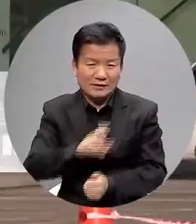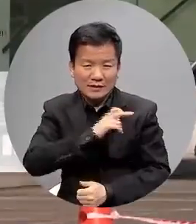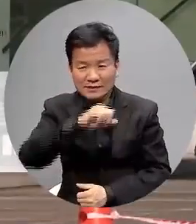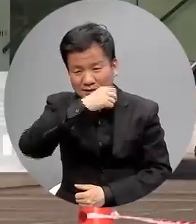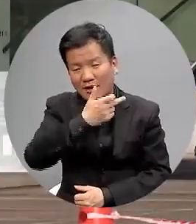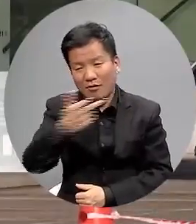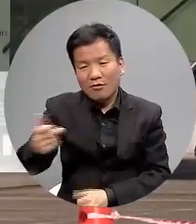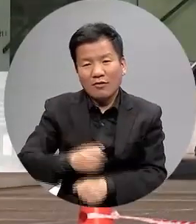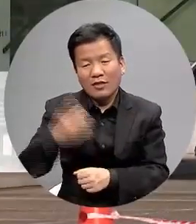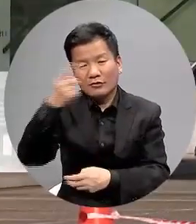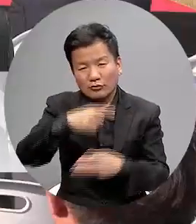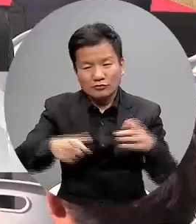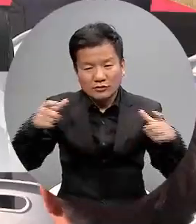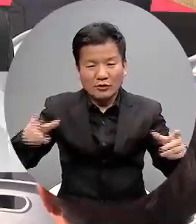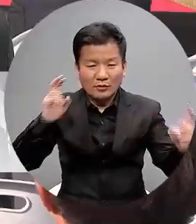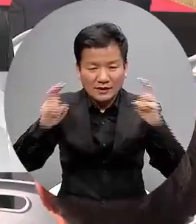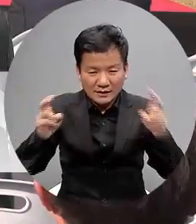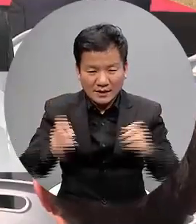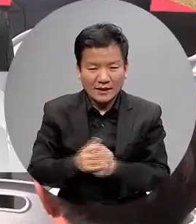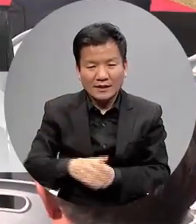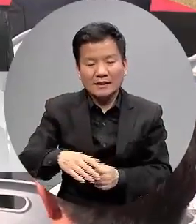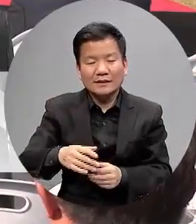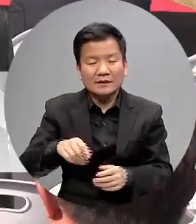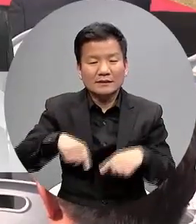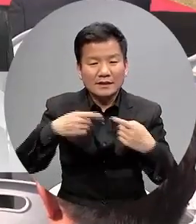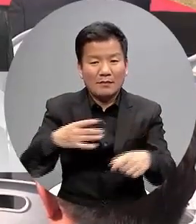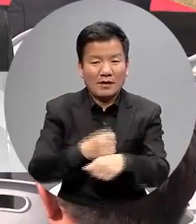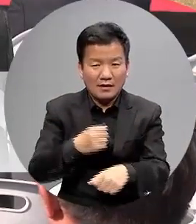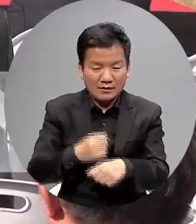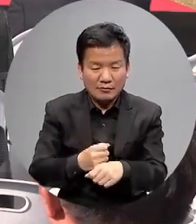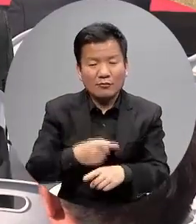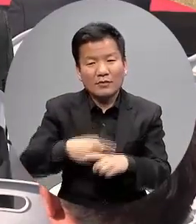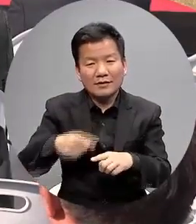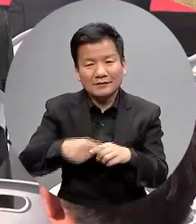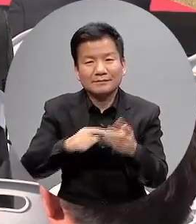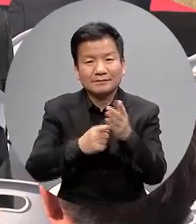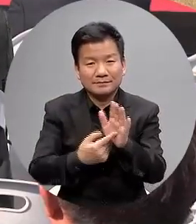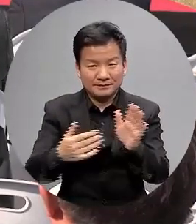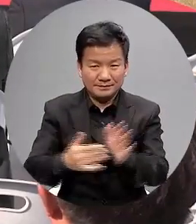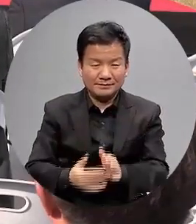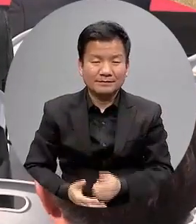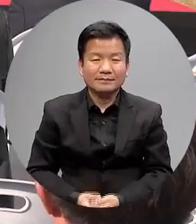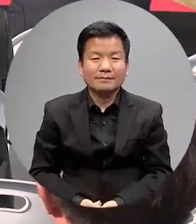규모로 청주지역 업체들이 시공에 대거 참여했다고 전했습니다 모습으로